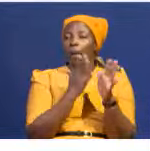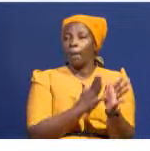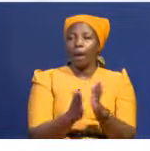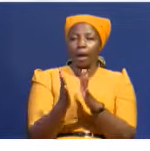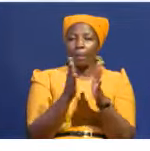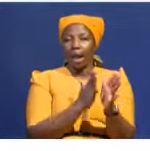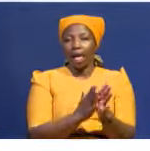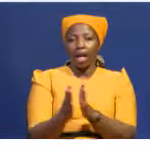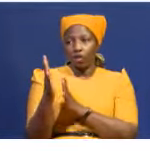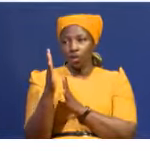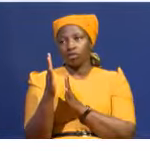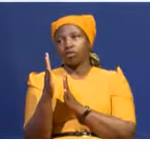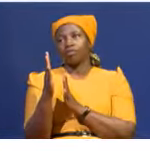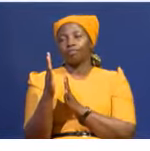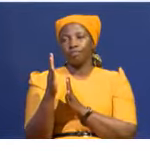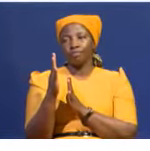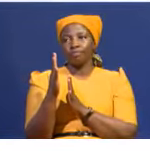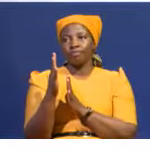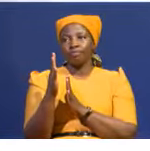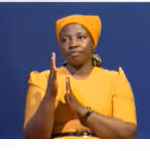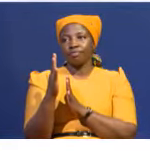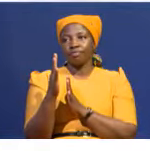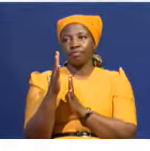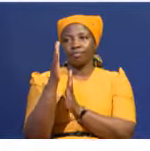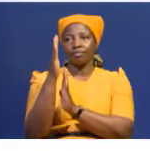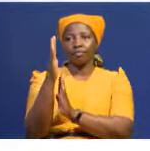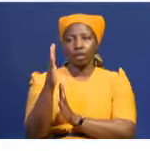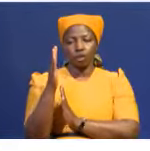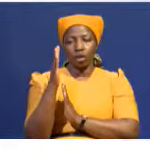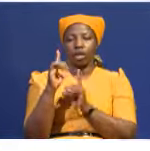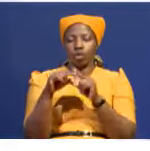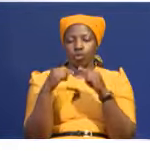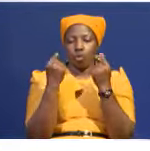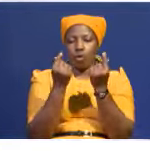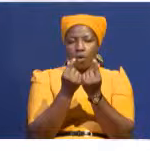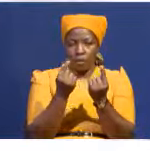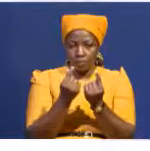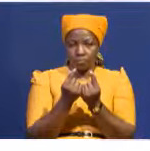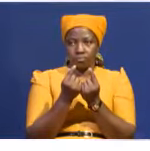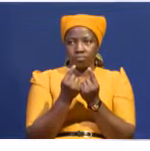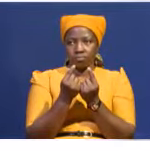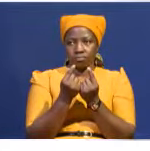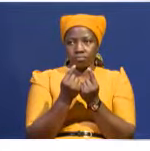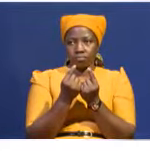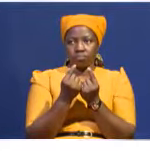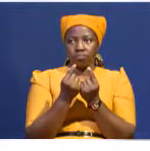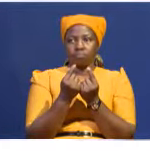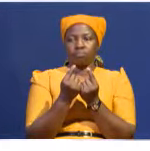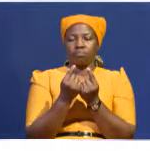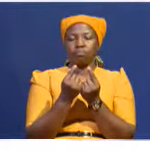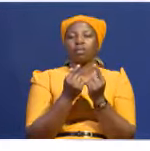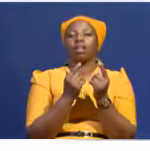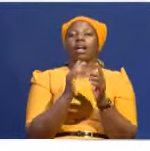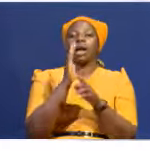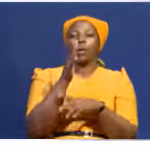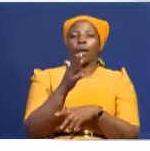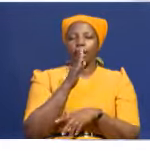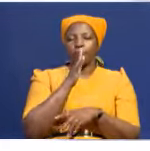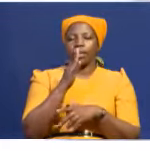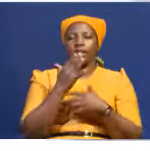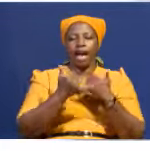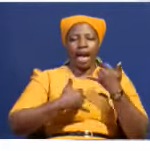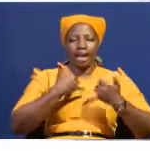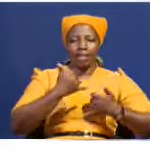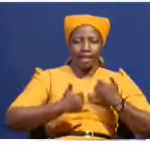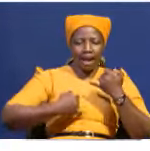maandalizi ya vikosi vya ulinzi humu nchini ambavyo vitakuwa vinatumbuiza katika wakati sherehe hiyo